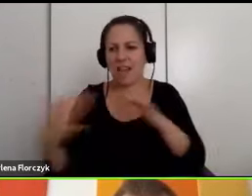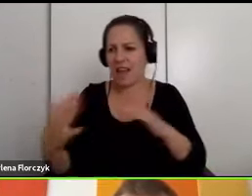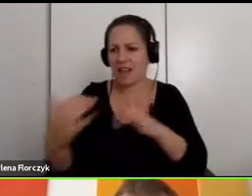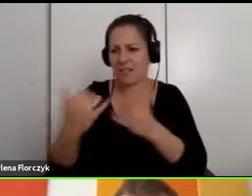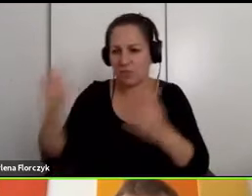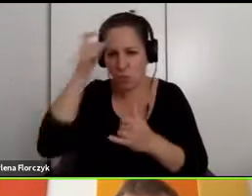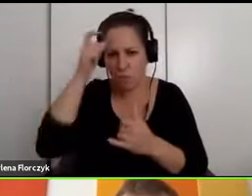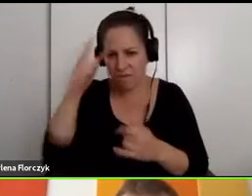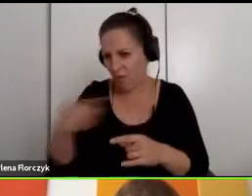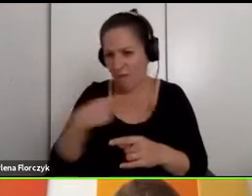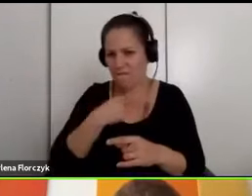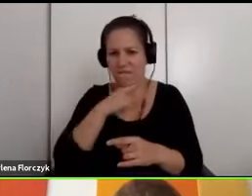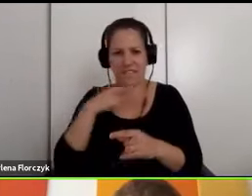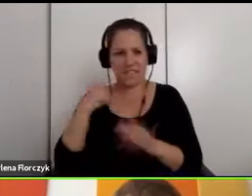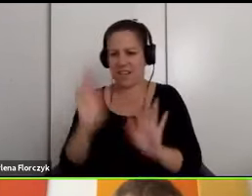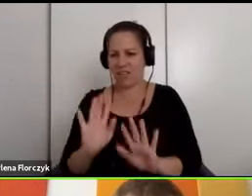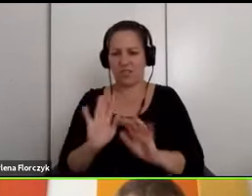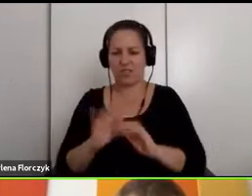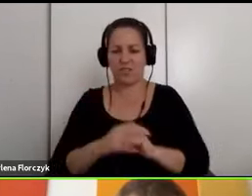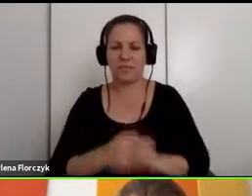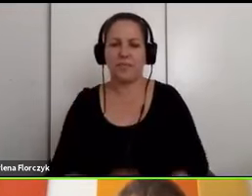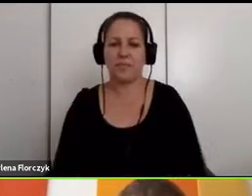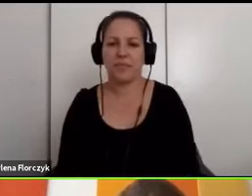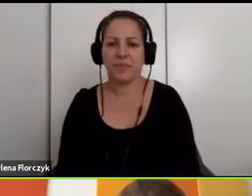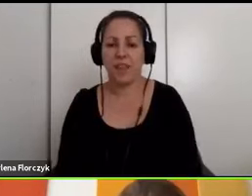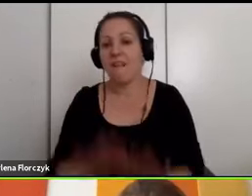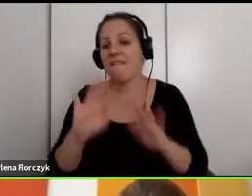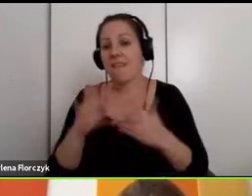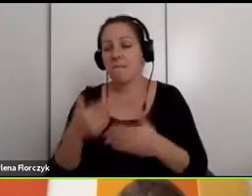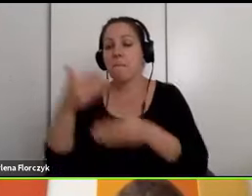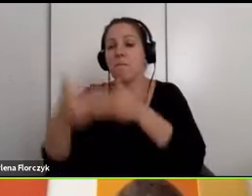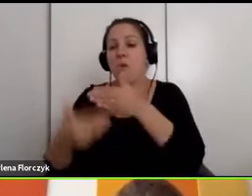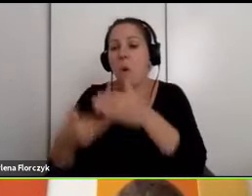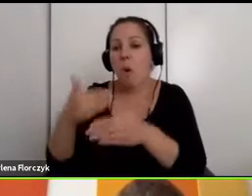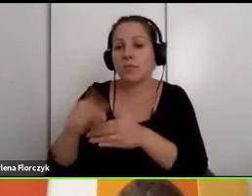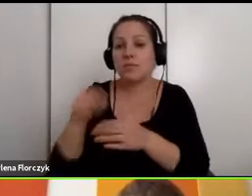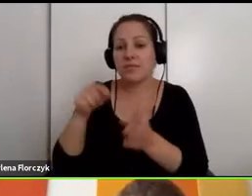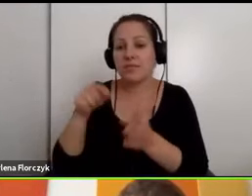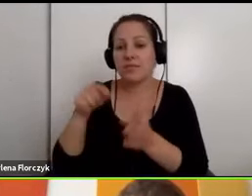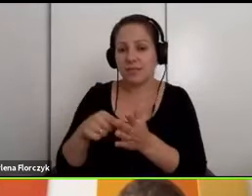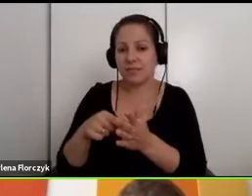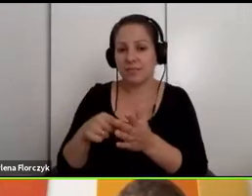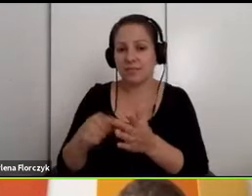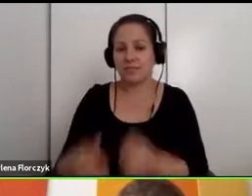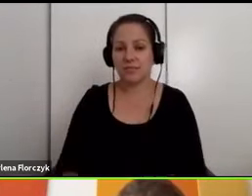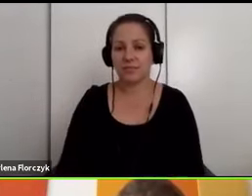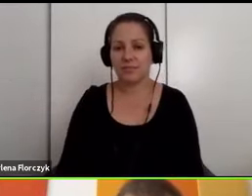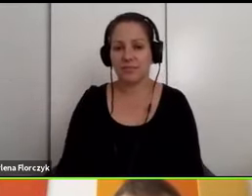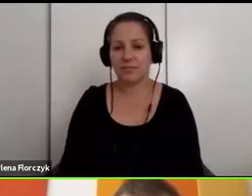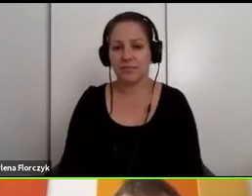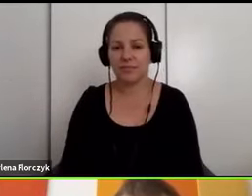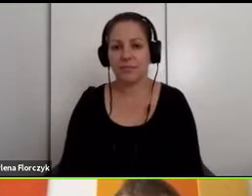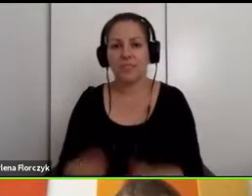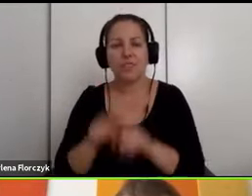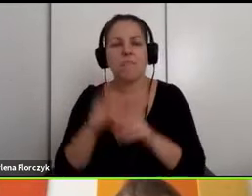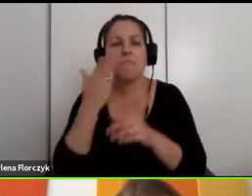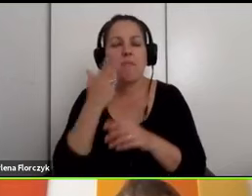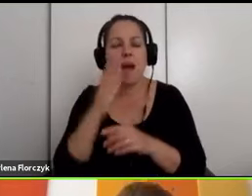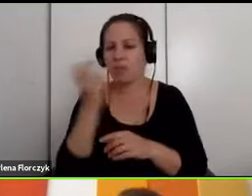i to wystarczy. Nie? Więc ten proces często właśnie jest taki. Też bardzo